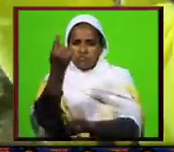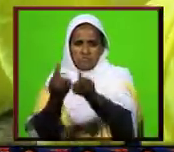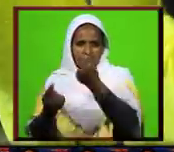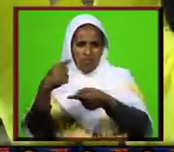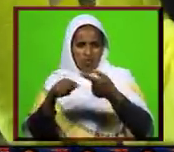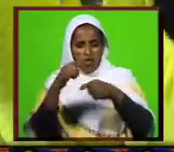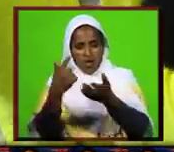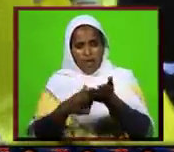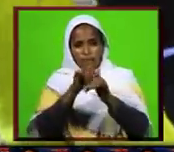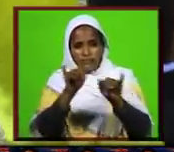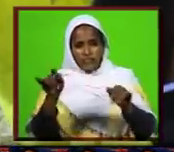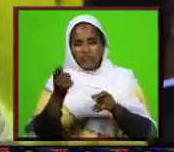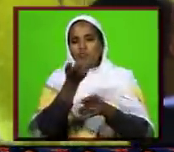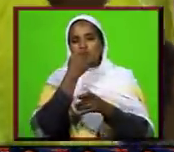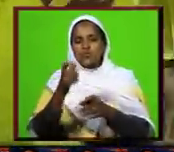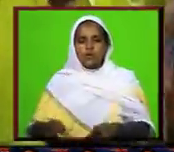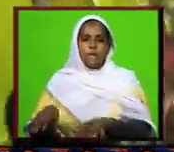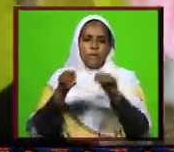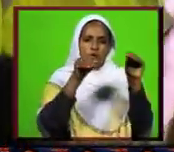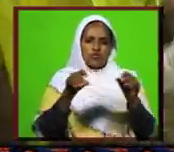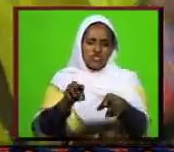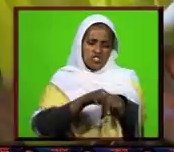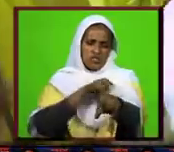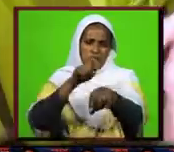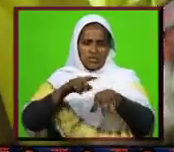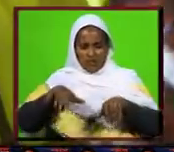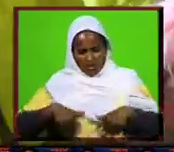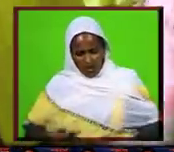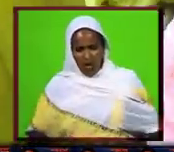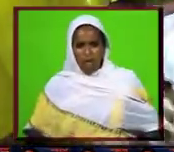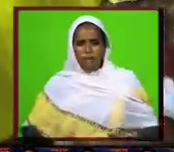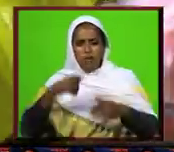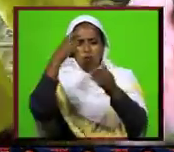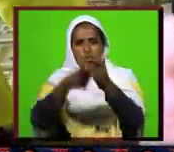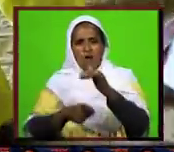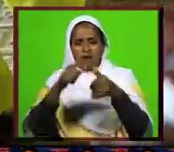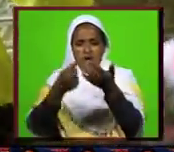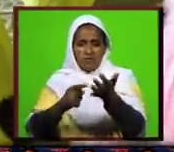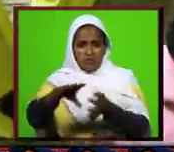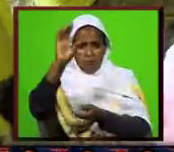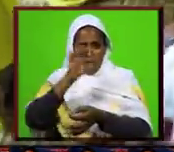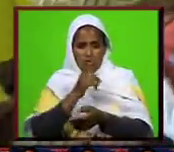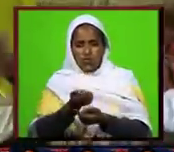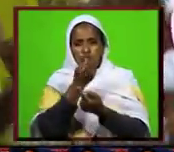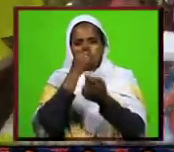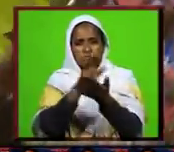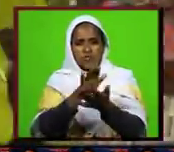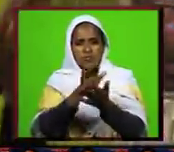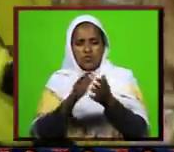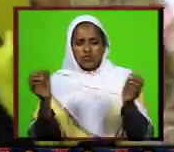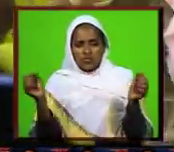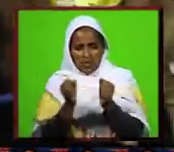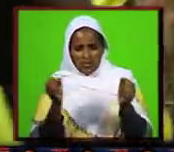መጥቷል። ይሄ የአብነት ትምህርት ቤቱ የረጅም ጊዜ ድካማቸውን ዋጋ ስለማያገኙ የአብነት ትምህርት